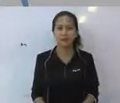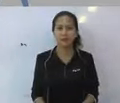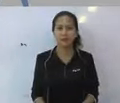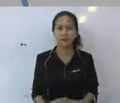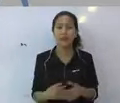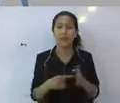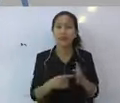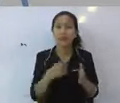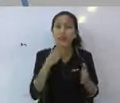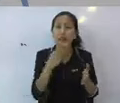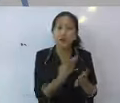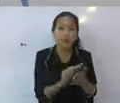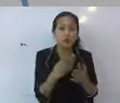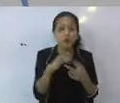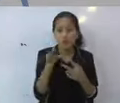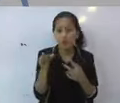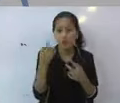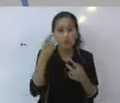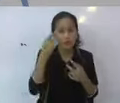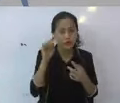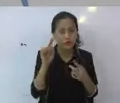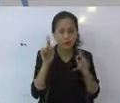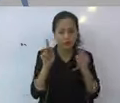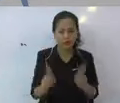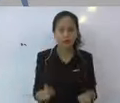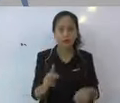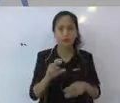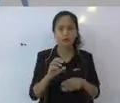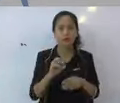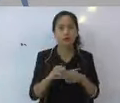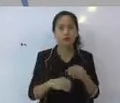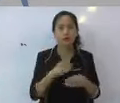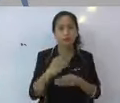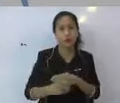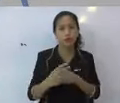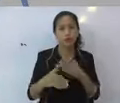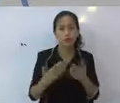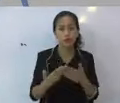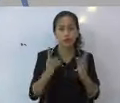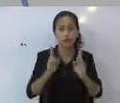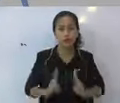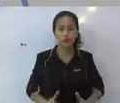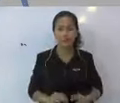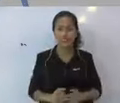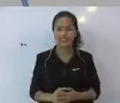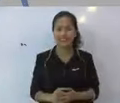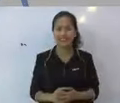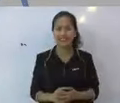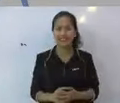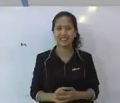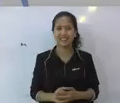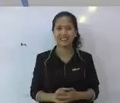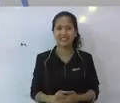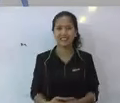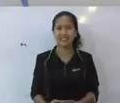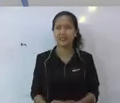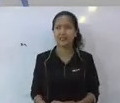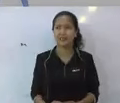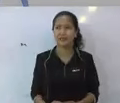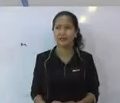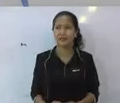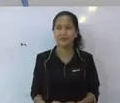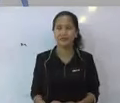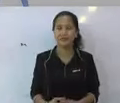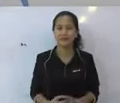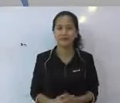person's overall health. Di ba, pansin niyo yung mga ninuno natin, ang haba ng buhay. Bakit? Yes, yun syempre, ang isasabi